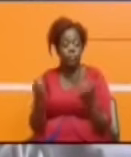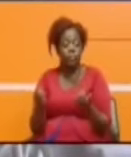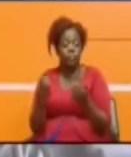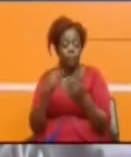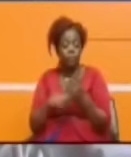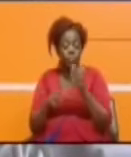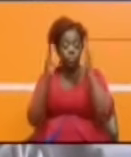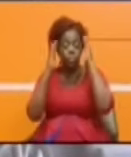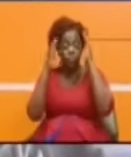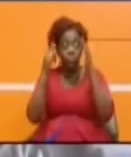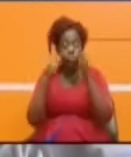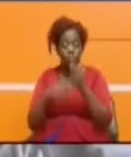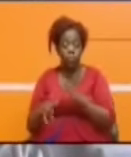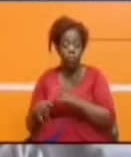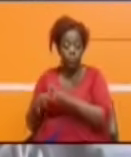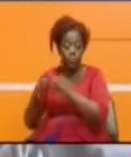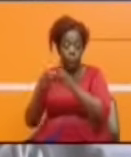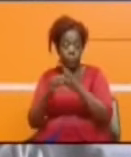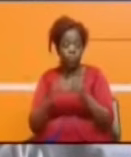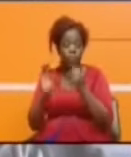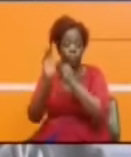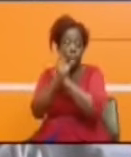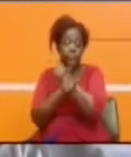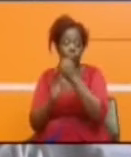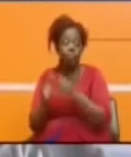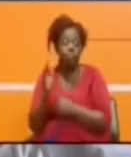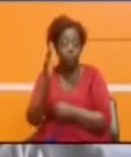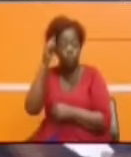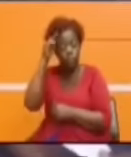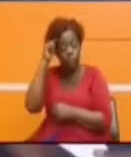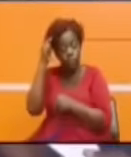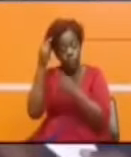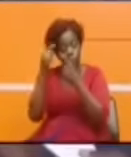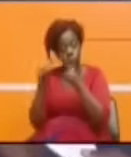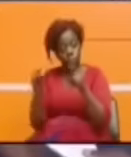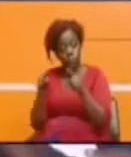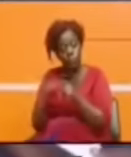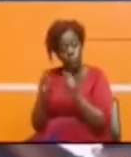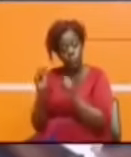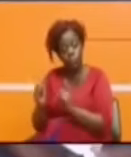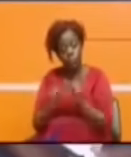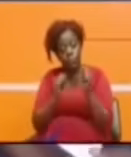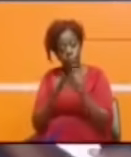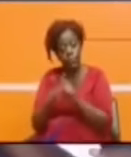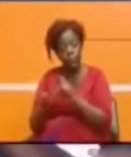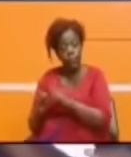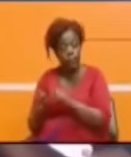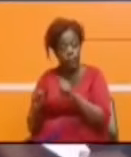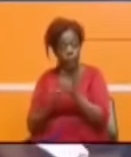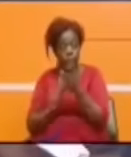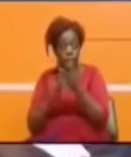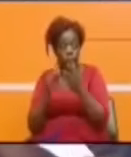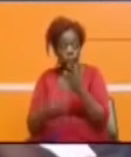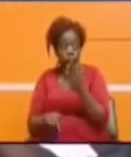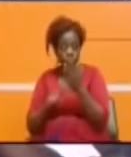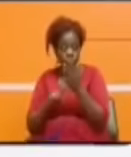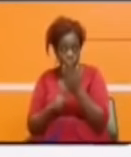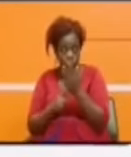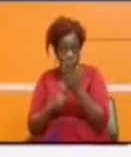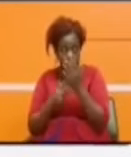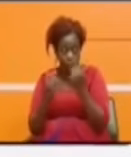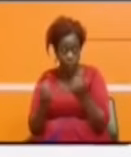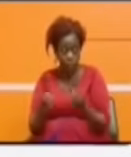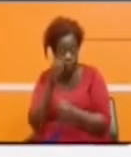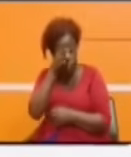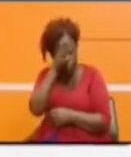agamba essira balitadde kukolagana n'amawanga g'abaddugavu ag'enjawulo okunyweza ebyokwerinda nga bakozesa tekinologiya ow'omulembe.